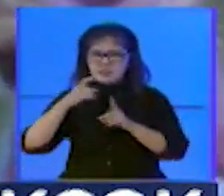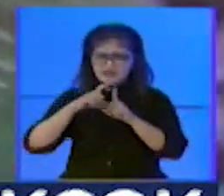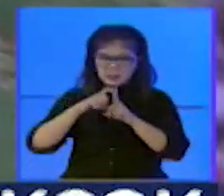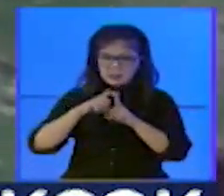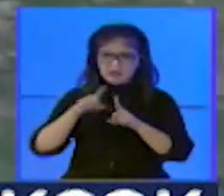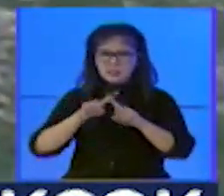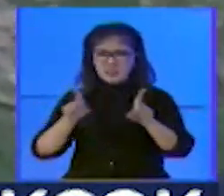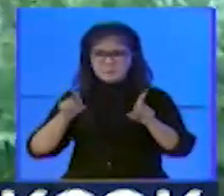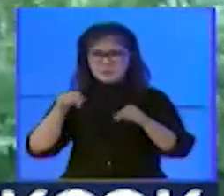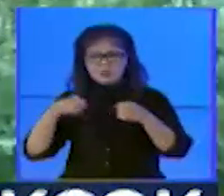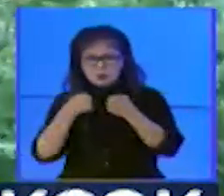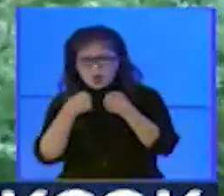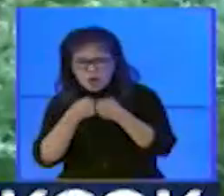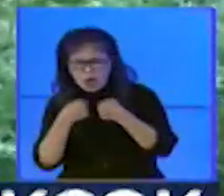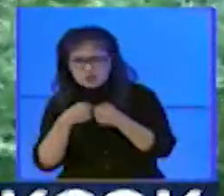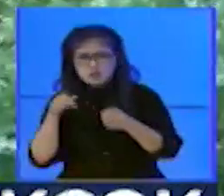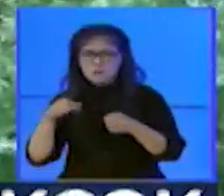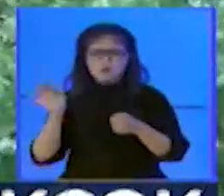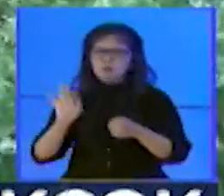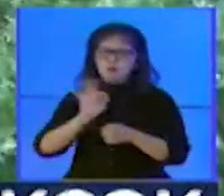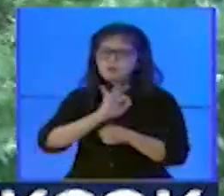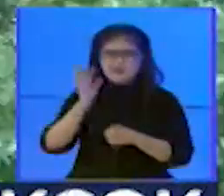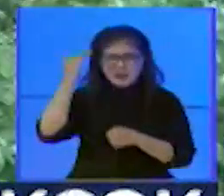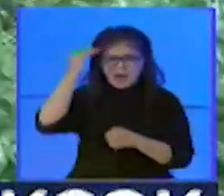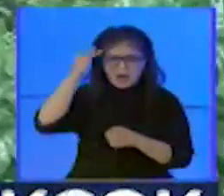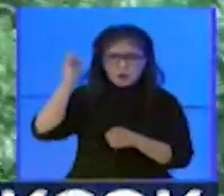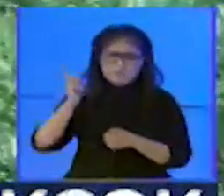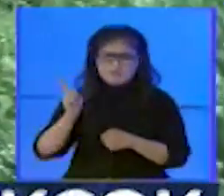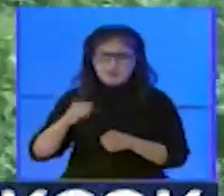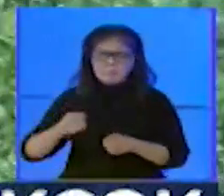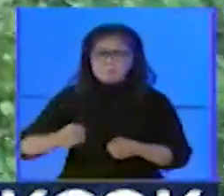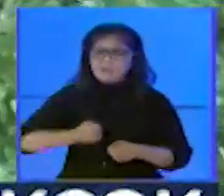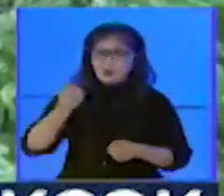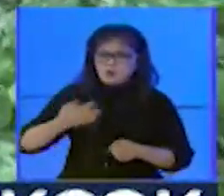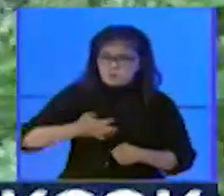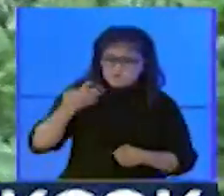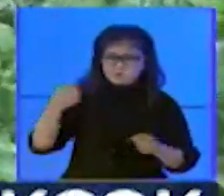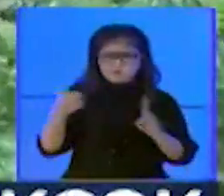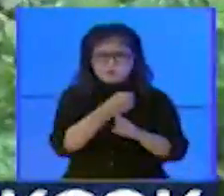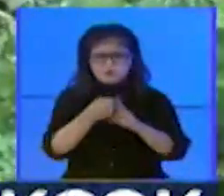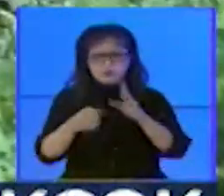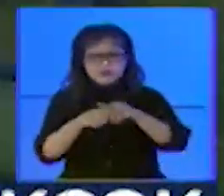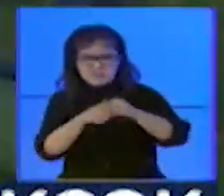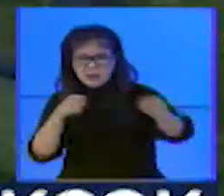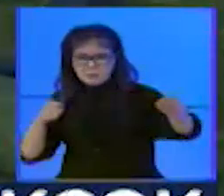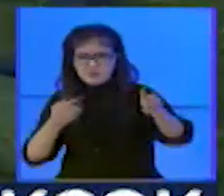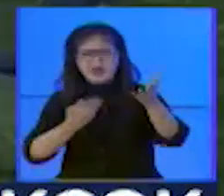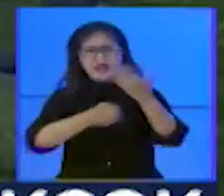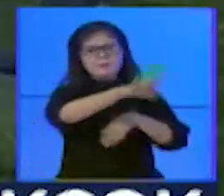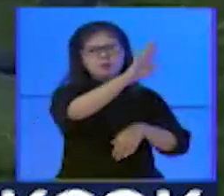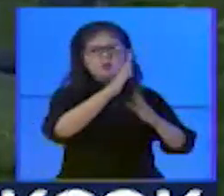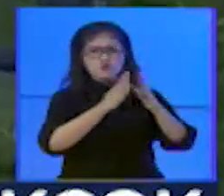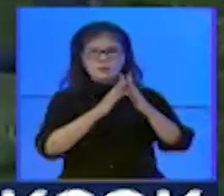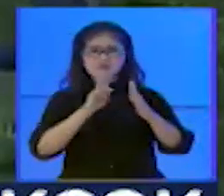diketahui. Tak mampu menahan emosi, pelaku lalu menganiaya korban dengan senjata tajam. Saat kabur ke rumah kerabatnya, pelaku sempat berusaha